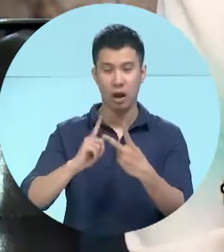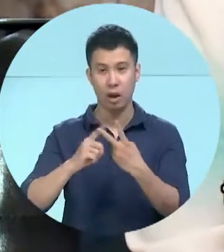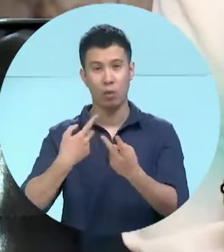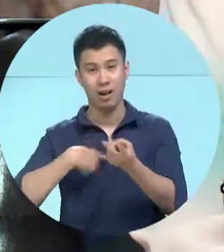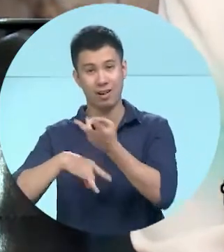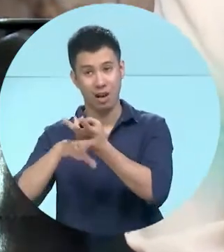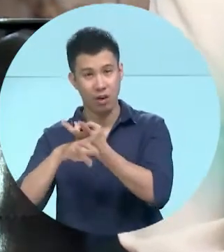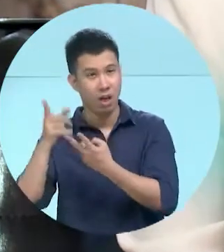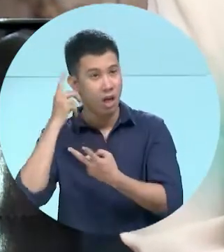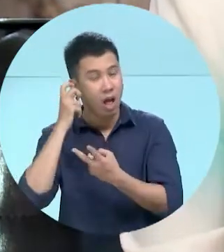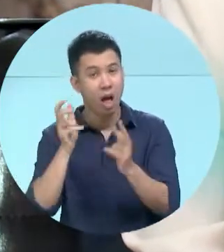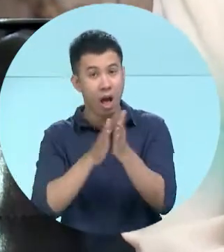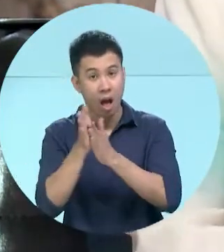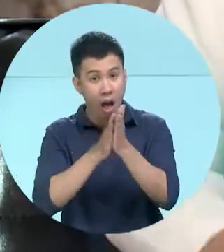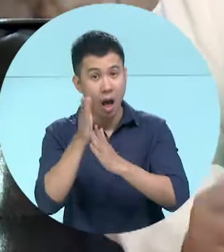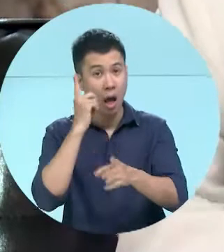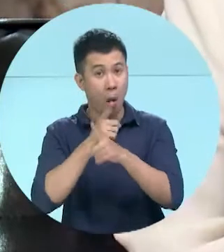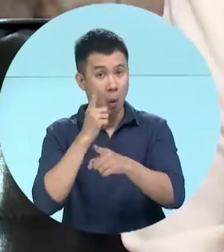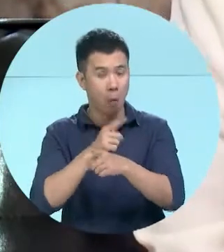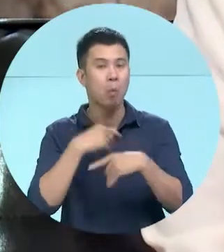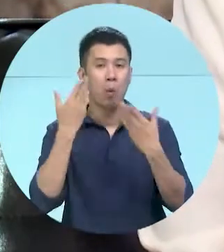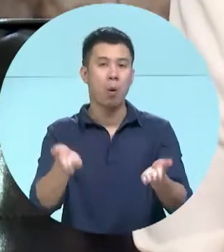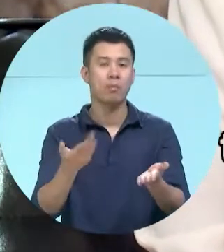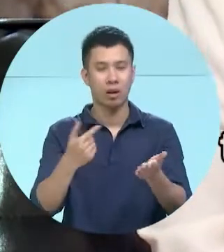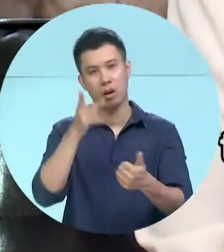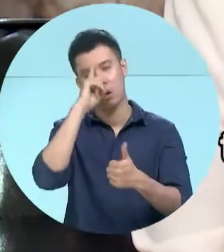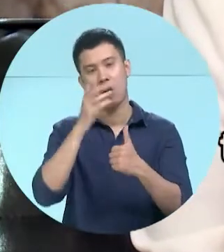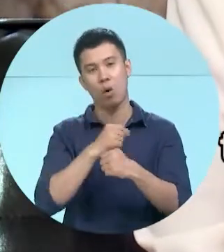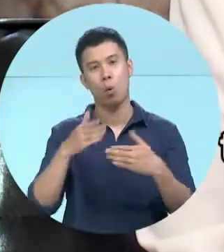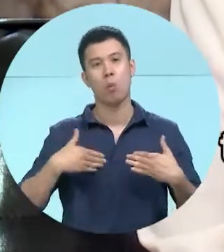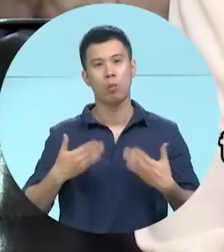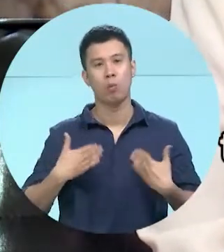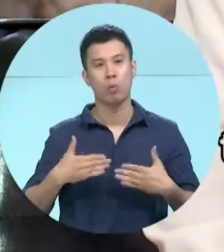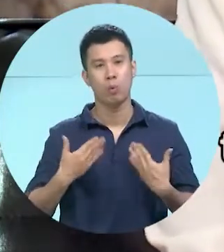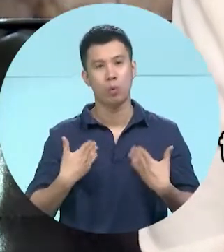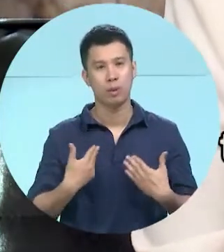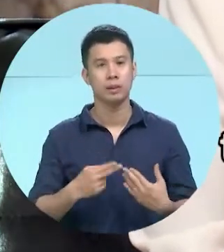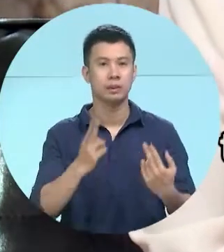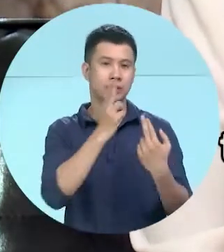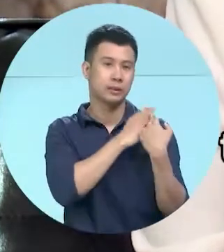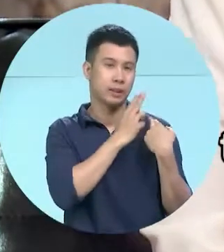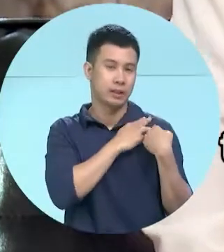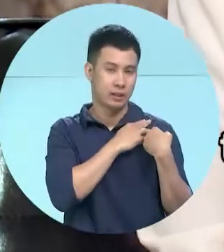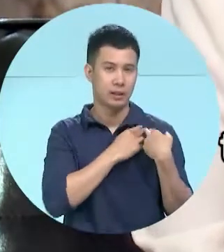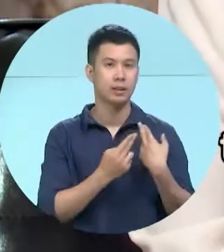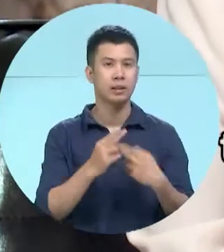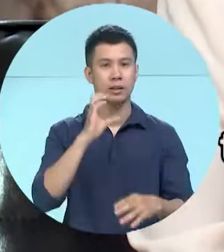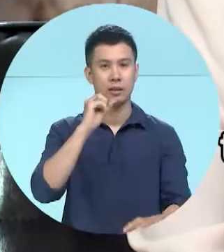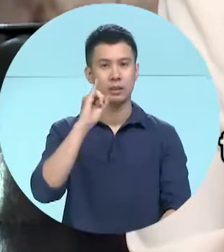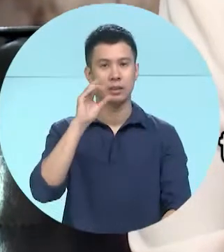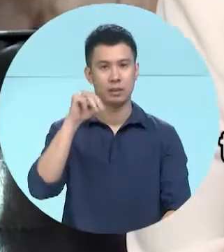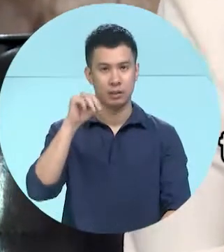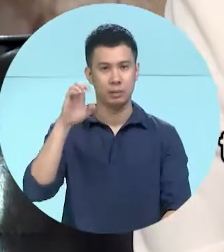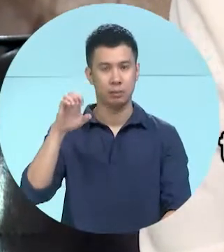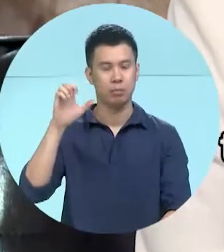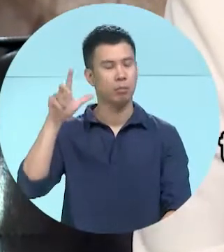vị phải không quý vị? Hôm nay, Châu rất vui khi có cơ hội được trò chuyện cùng với những người phụ trách của Simple Coffee và dự án